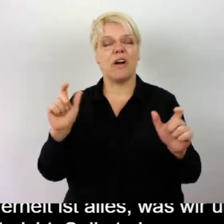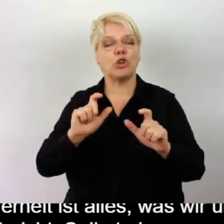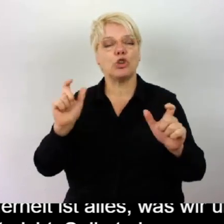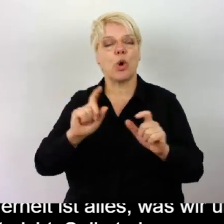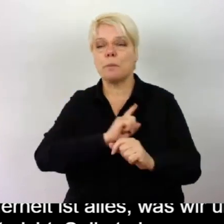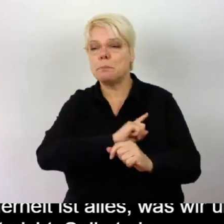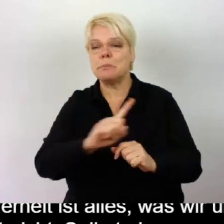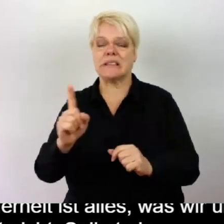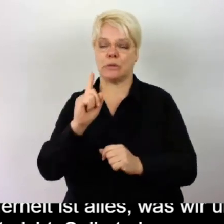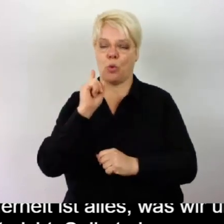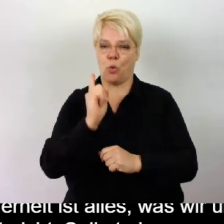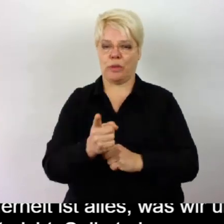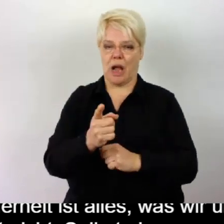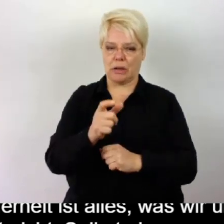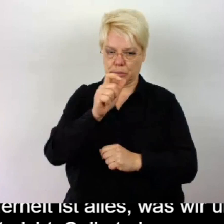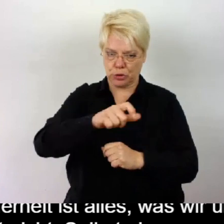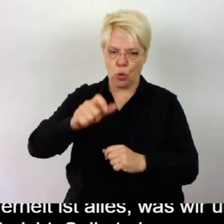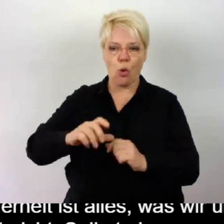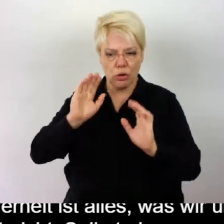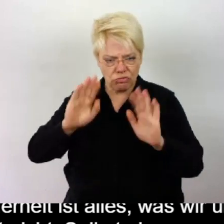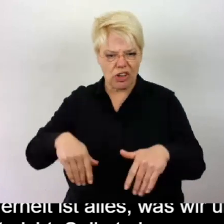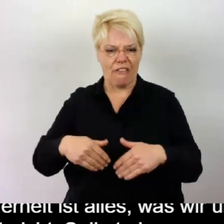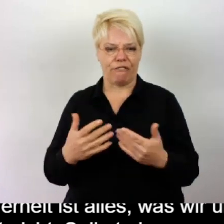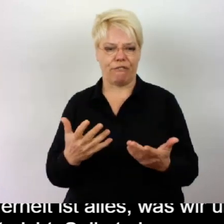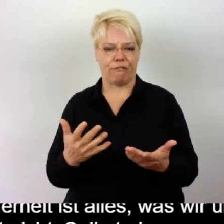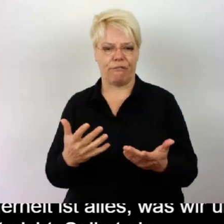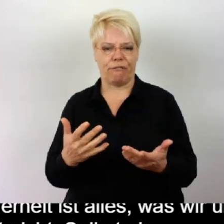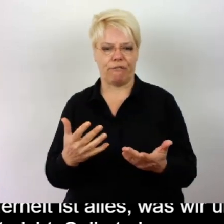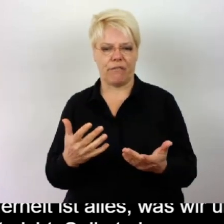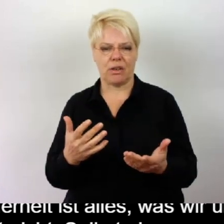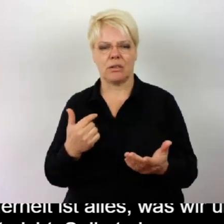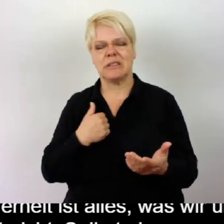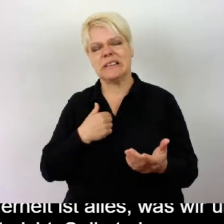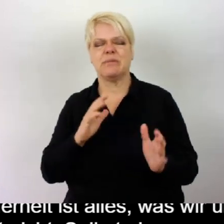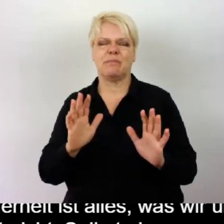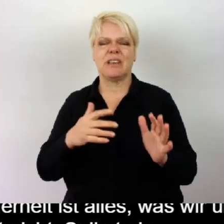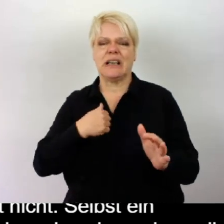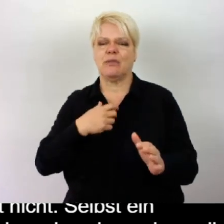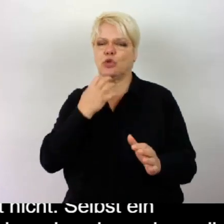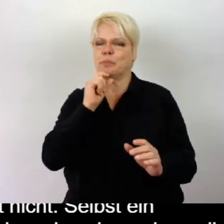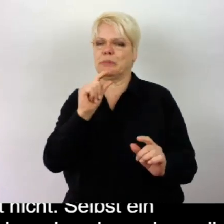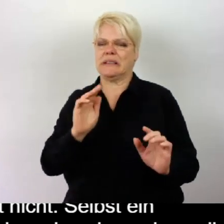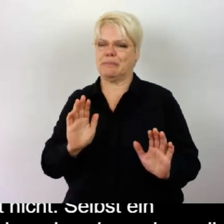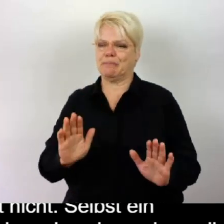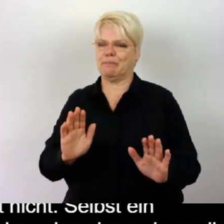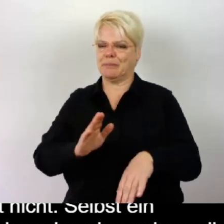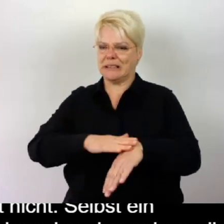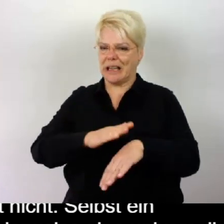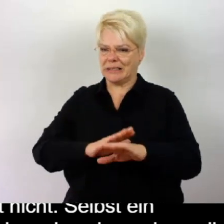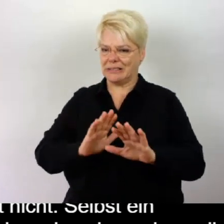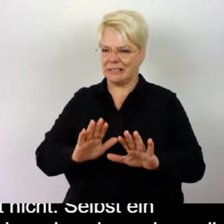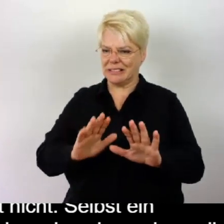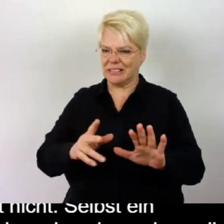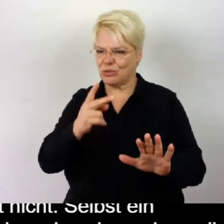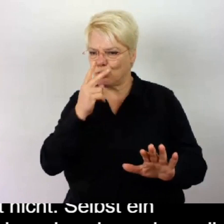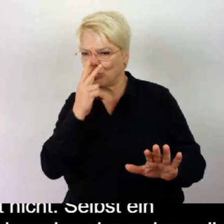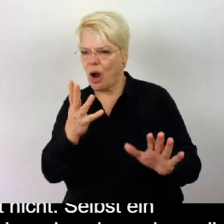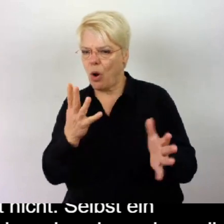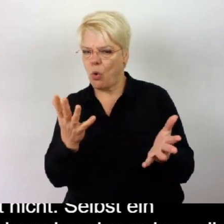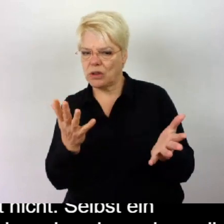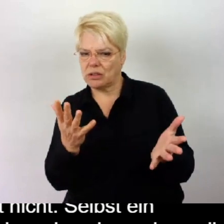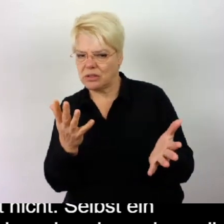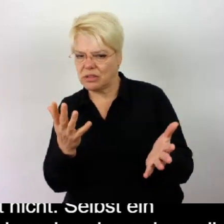ist, wir haben beim Lockdown gemerkt, wie was wirkt. Wir haben wirklich 2 große Stufen gesehen, die Schulen-